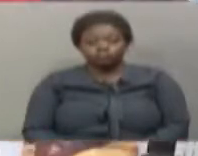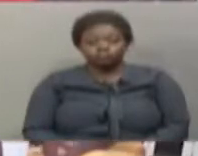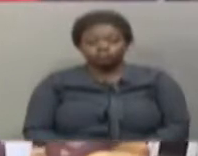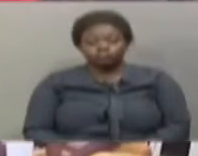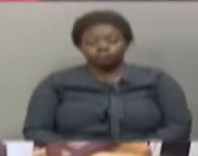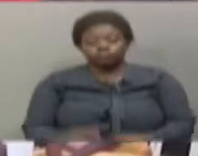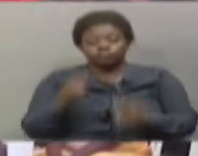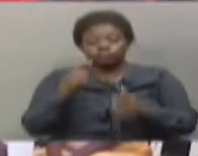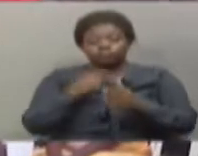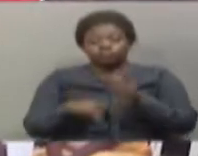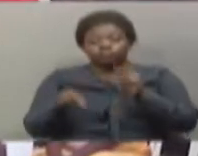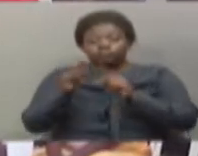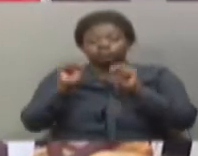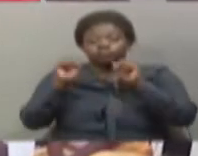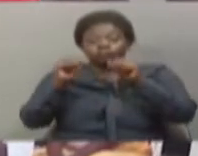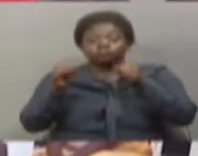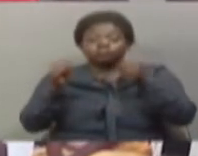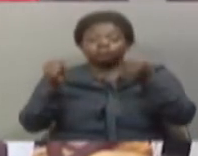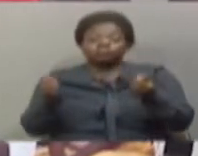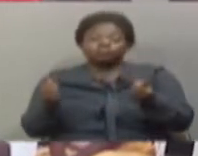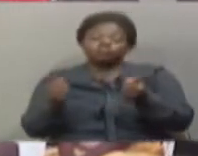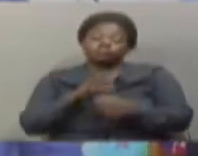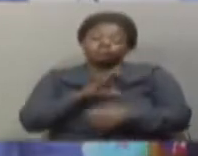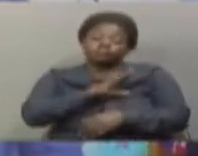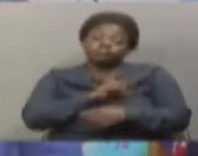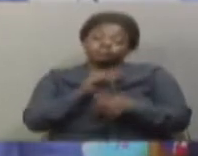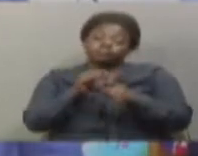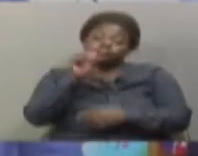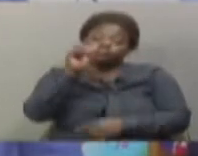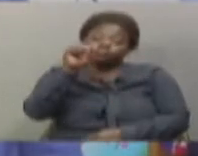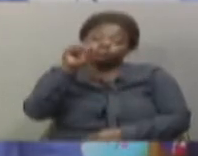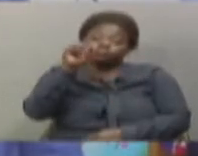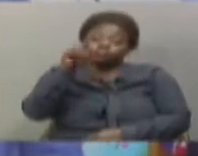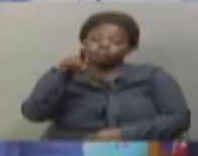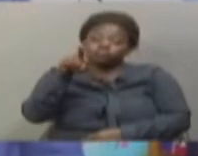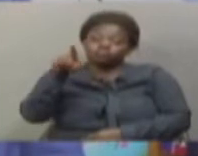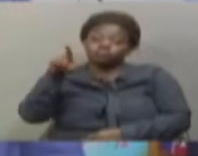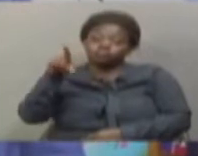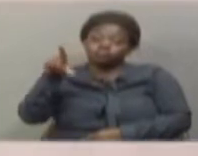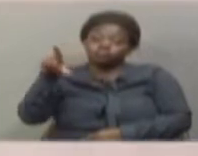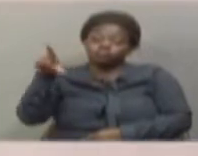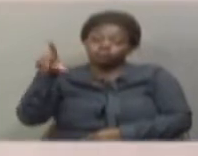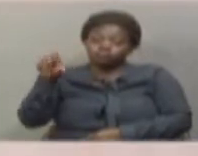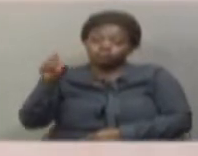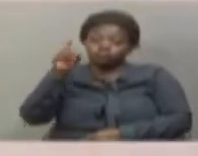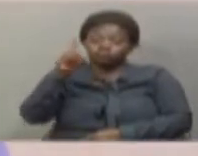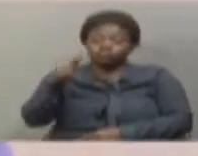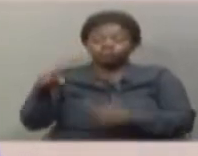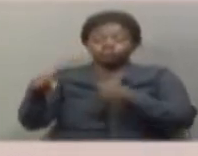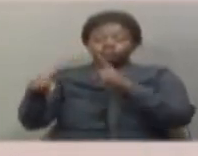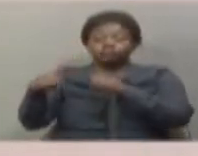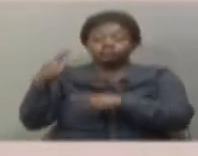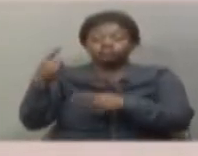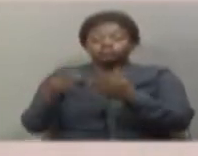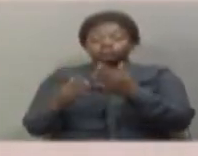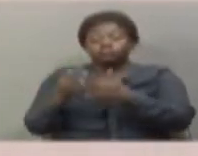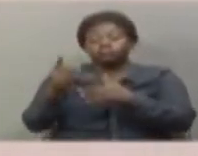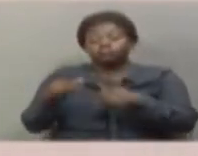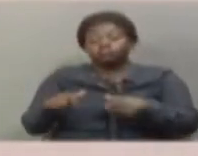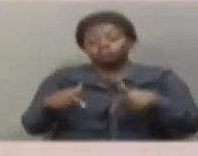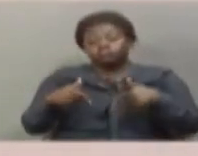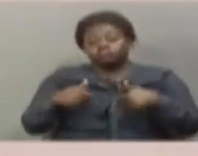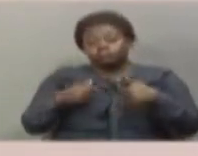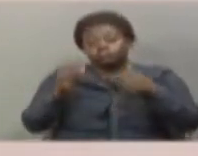Gambye nti abantu basaanye okubeera bagumiikiriza nga Apollo bwe yali okusobola okutuuka ku buwanguzi. Ojja kuyita mu bulamu bw'ensi eno